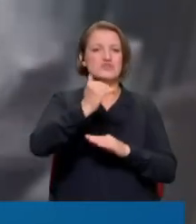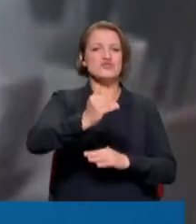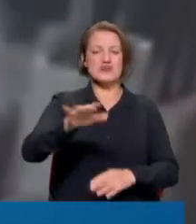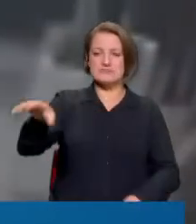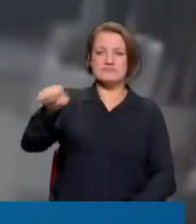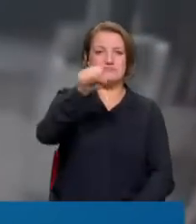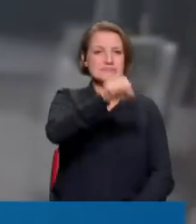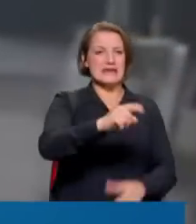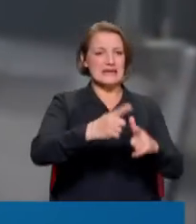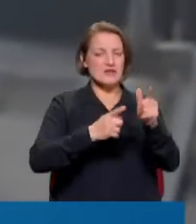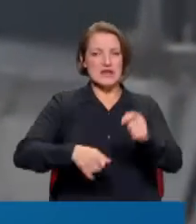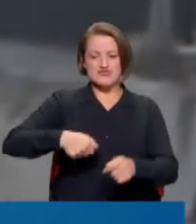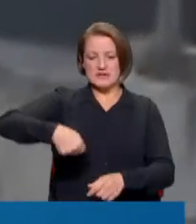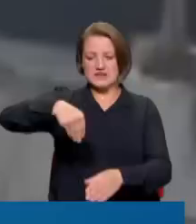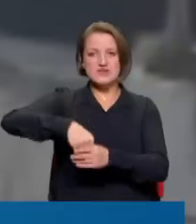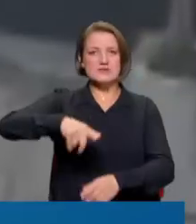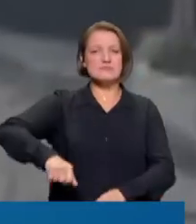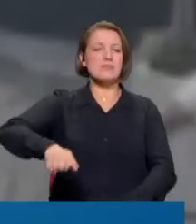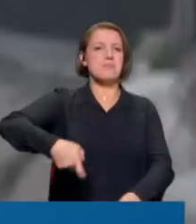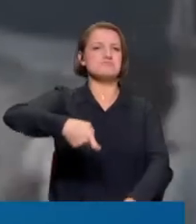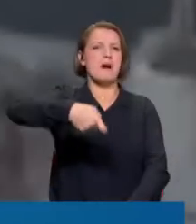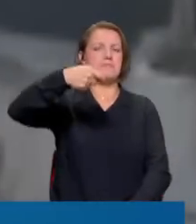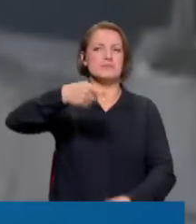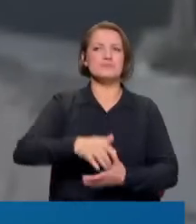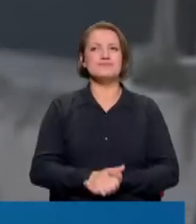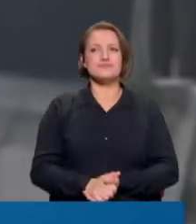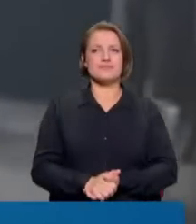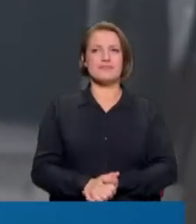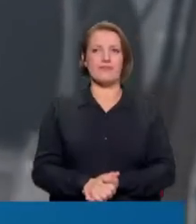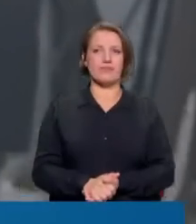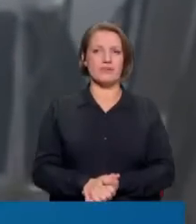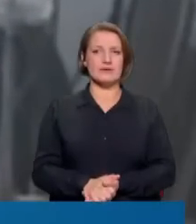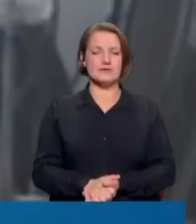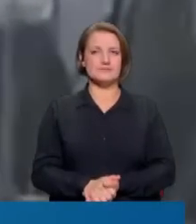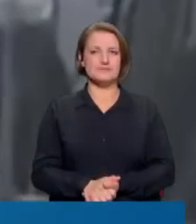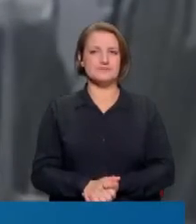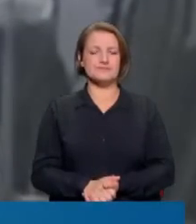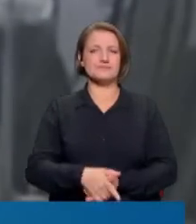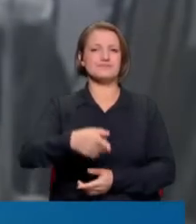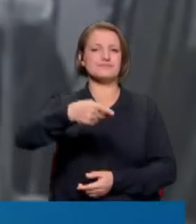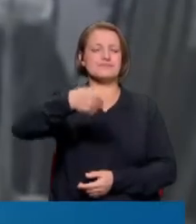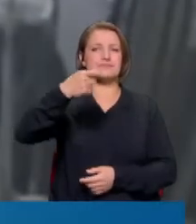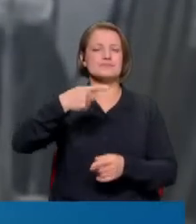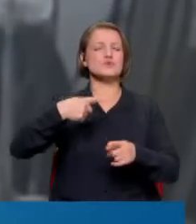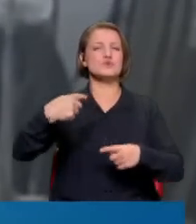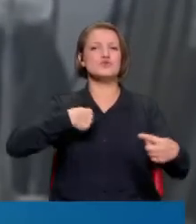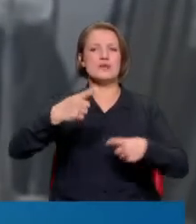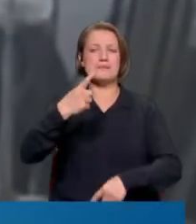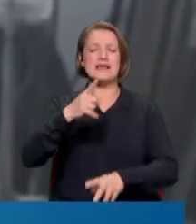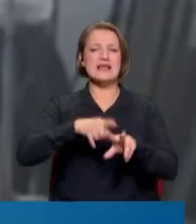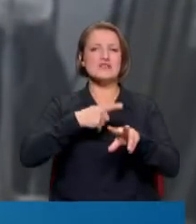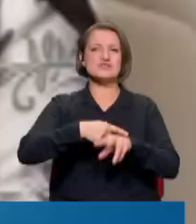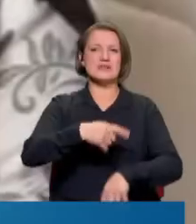çıkardığı kiracısına çantasındaki silahı çıkarıp ateş etti silahtan Çıkan kurşunlardan Biri